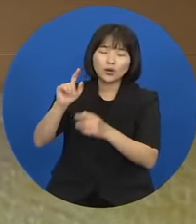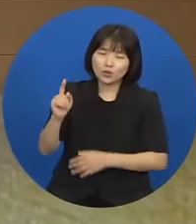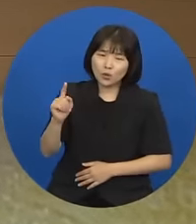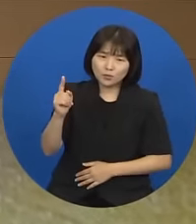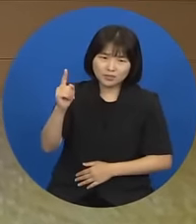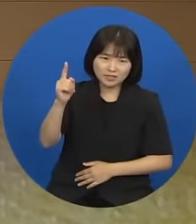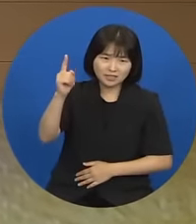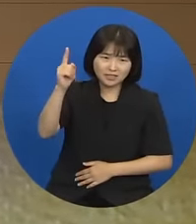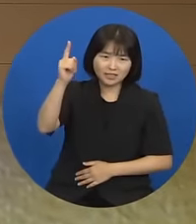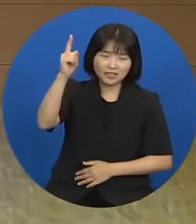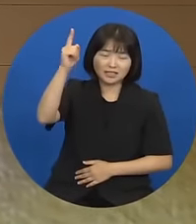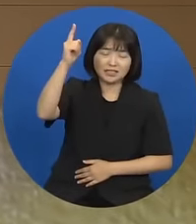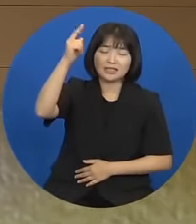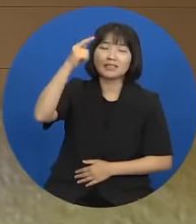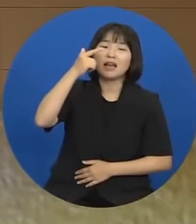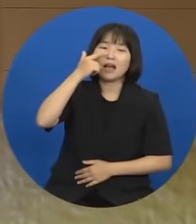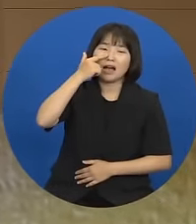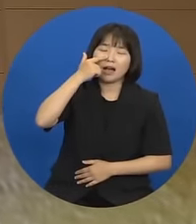하늘보다도 더 높으신